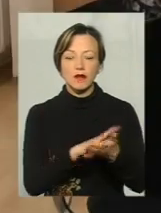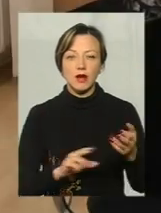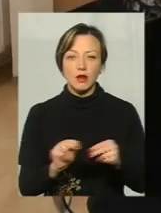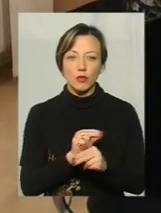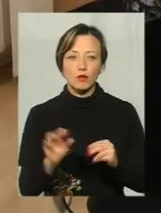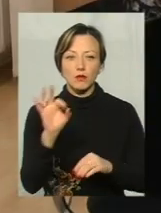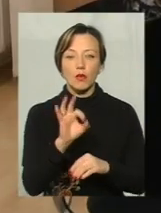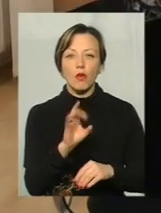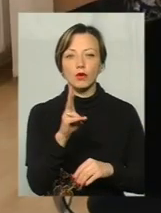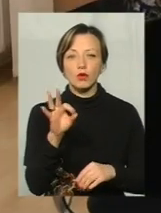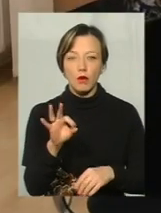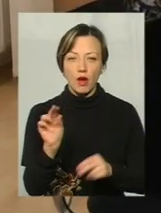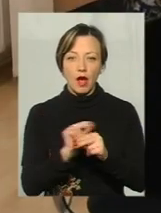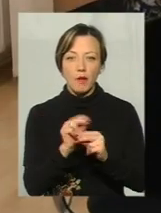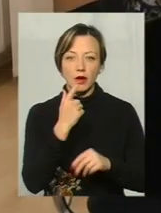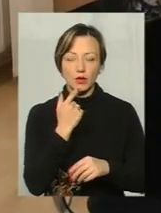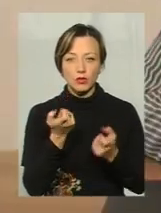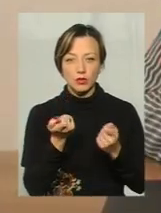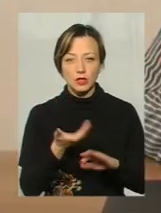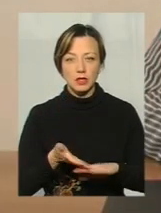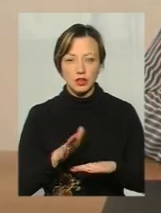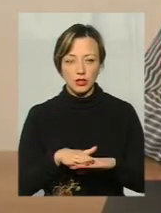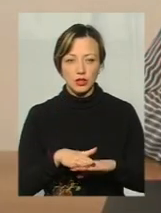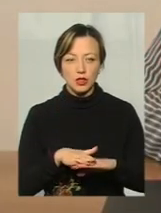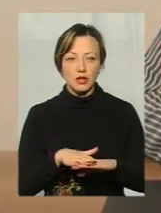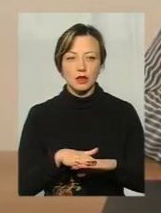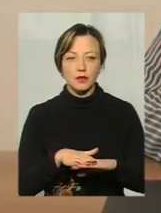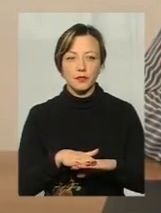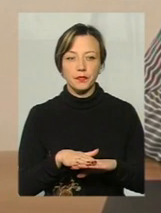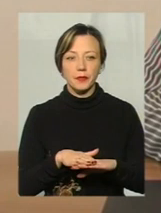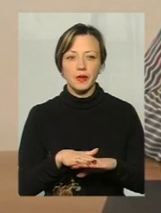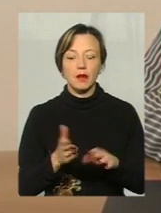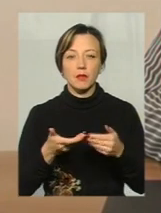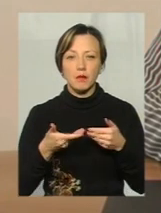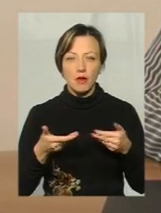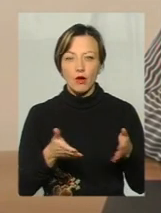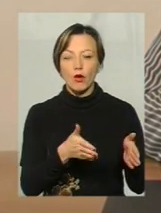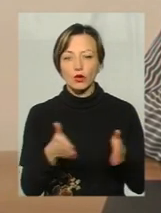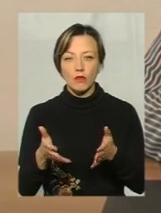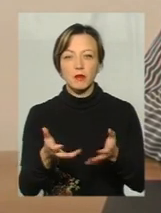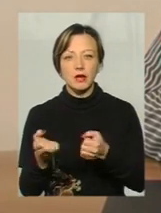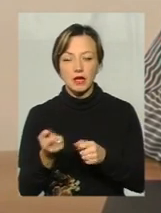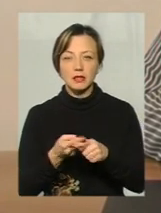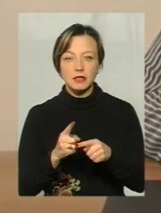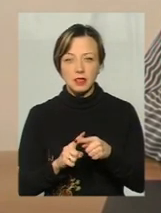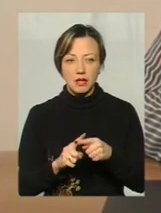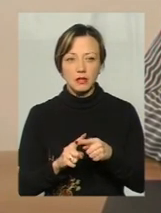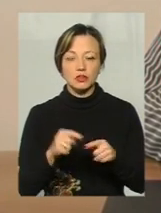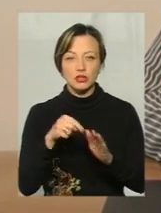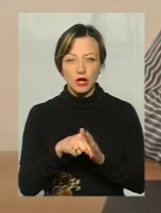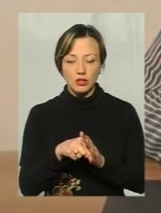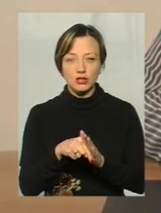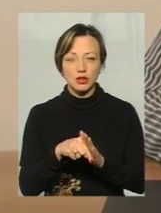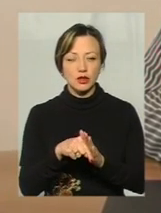З приводу онкогематології тут трохи складніше, тому що те, що ми готові їх прийняти, це значить, що ми